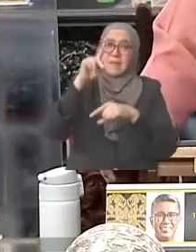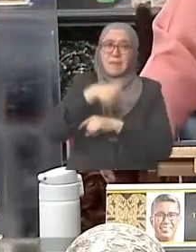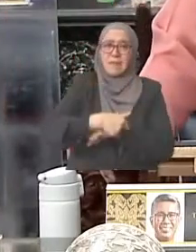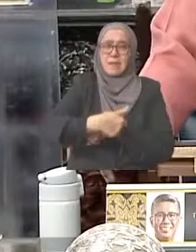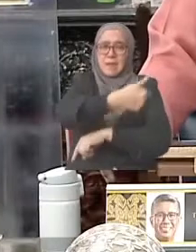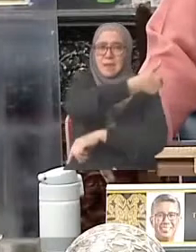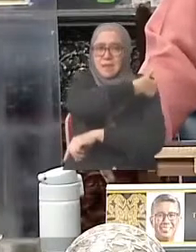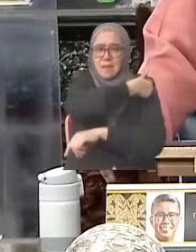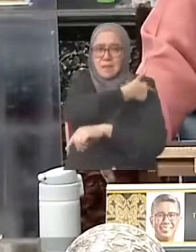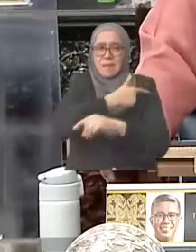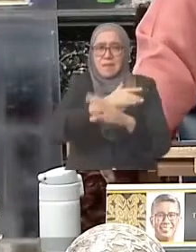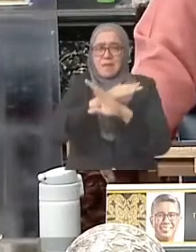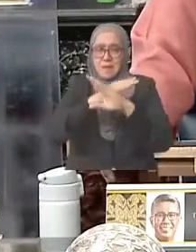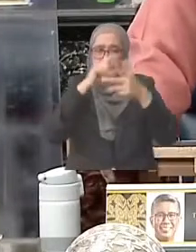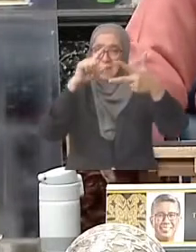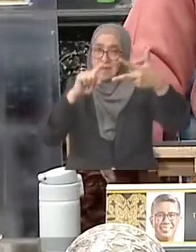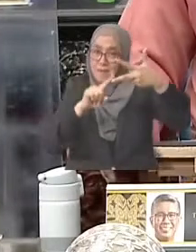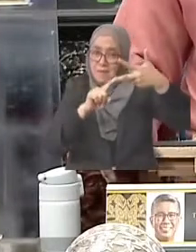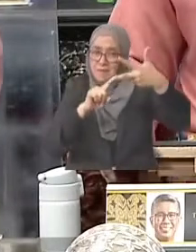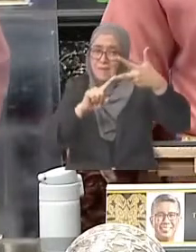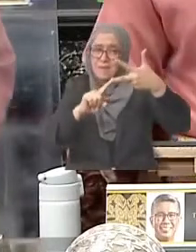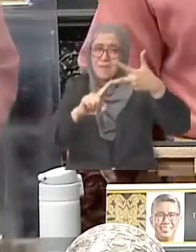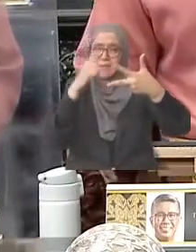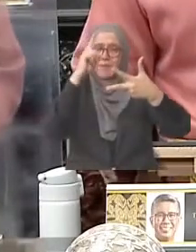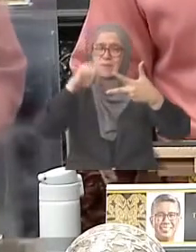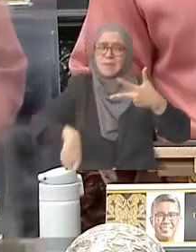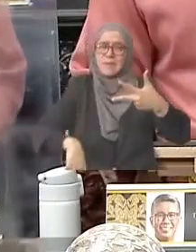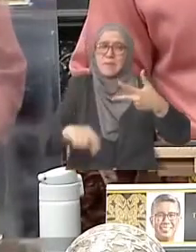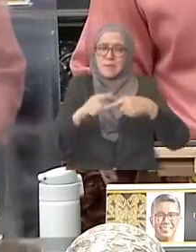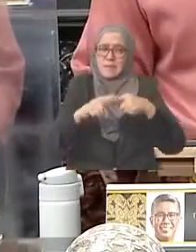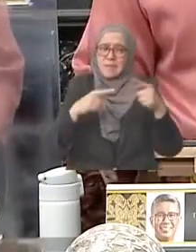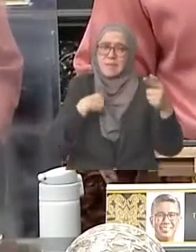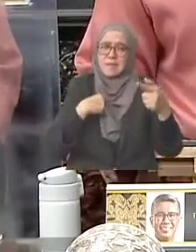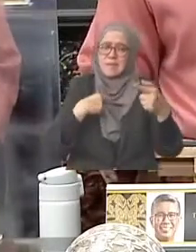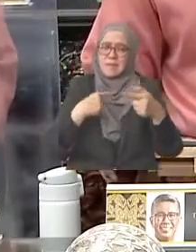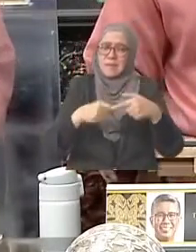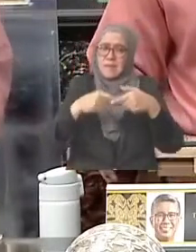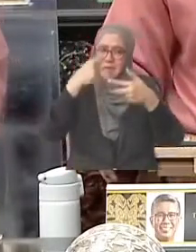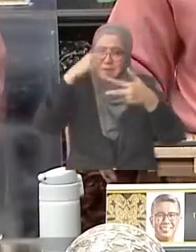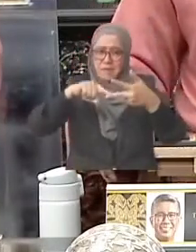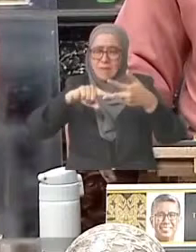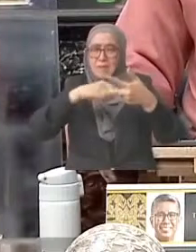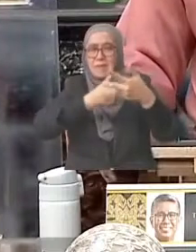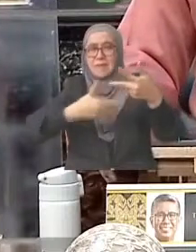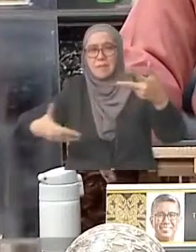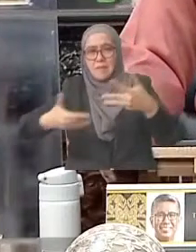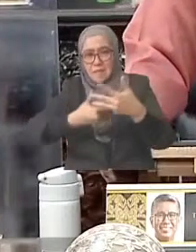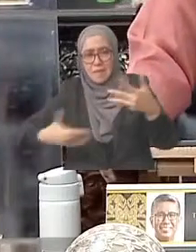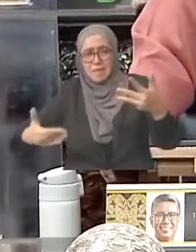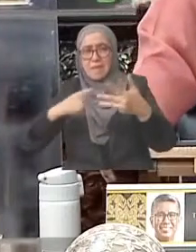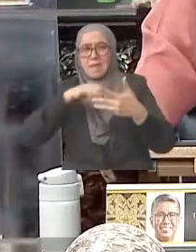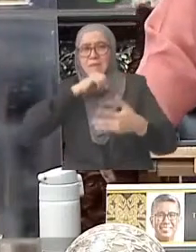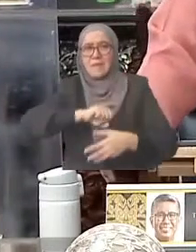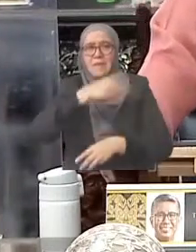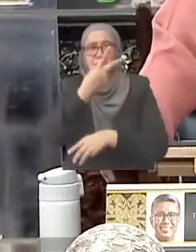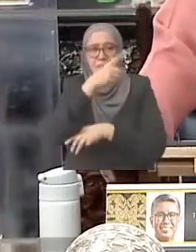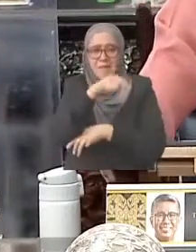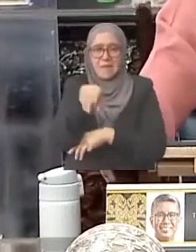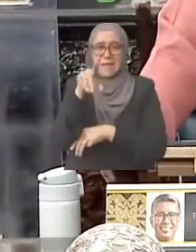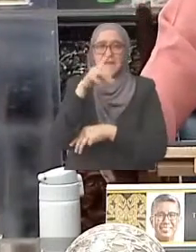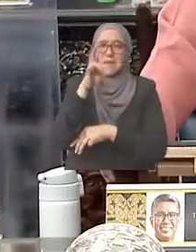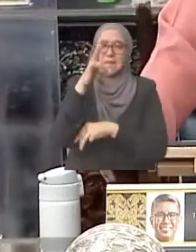dewasa di samping meneruskan vaksinasi kepada anak-anak berusia 12 hingga 17 tahun kerajaan telah